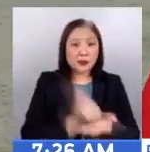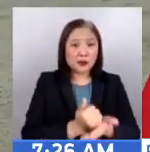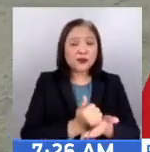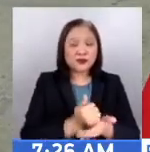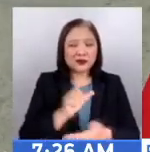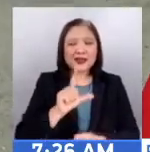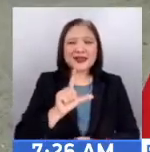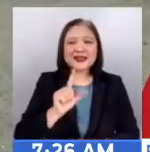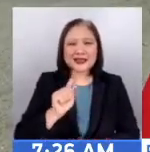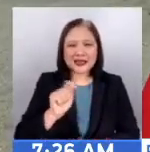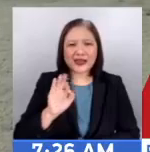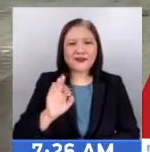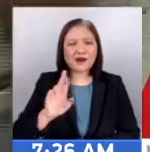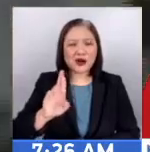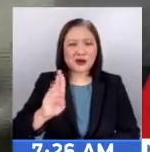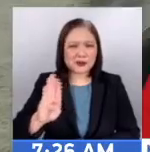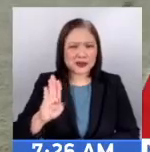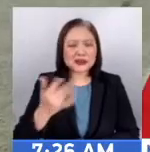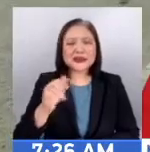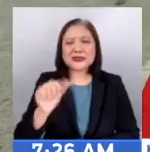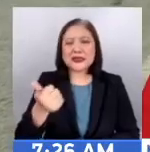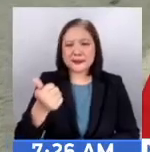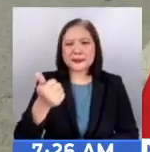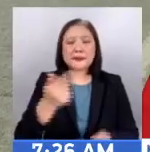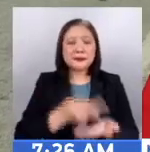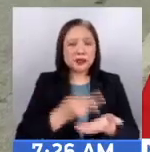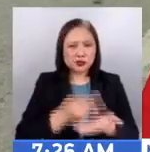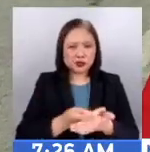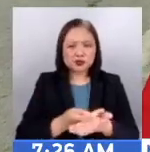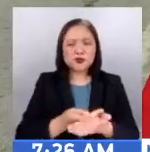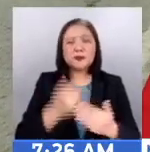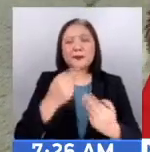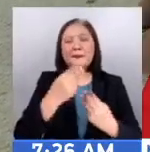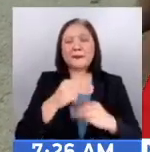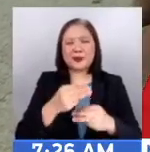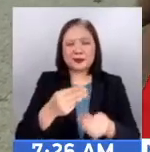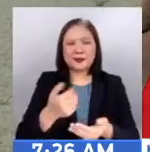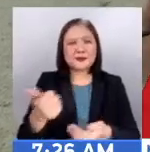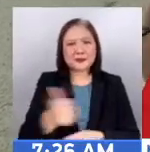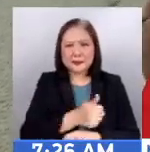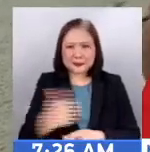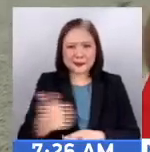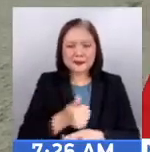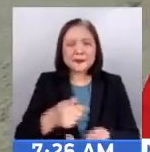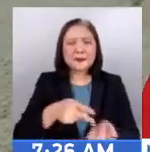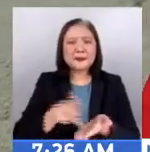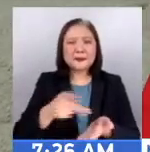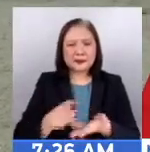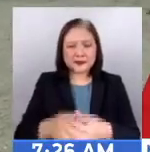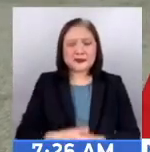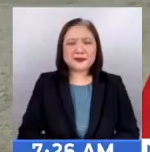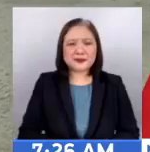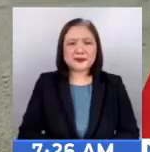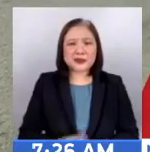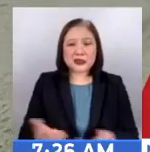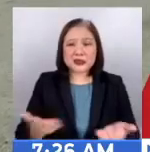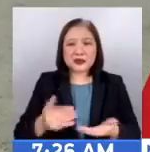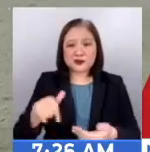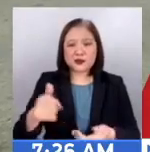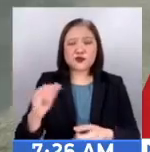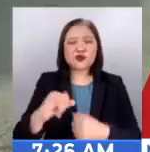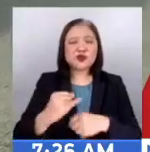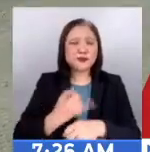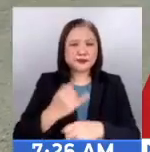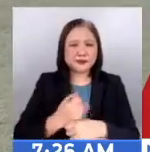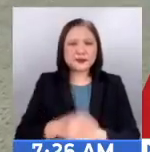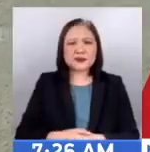yung 10 piso. So 10 piso na po ang ating babayaran na fair, no, dito sa mga jeepney. Pero hindi pa ito